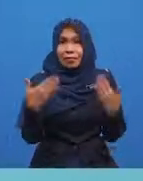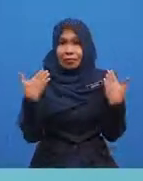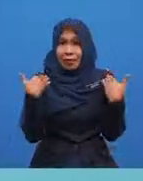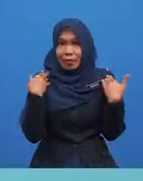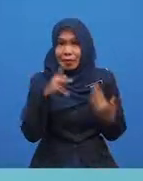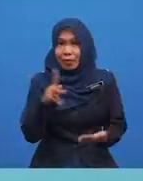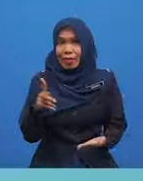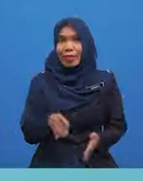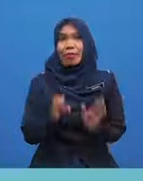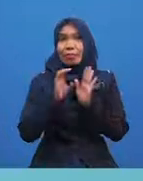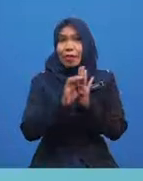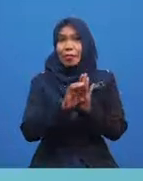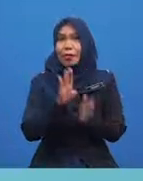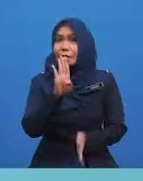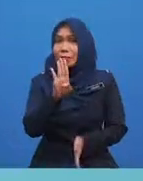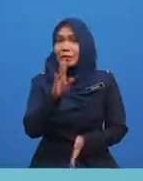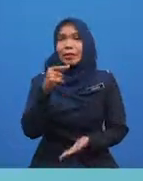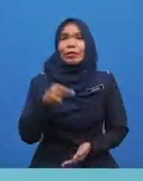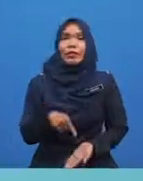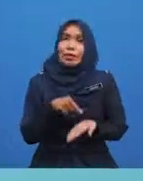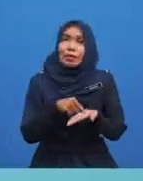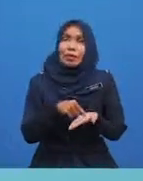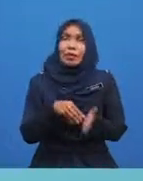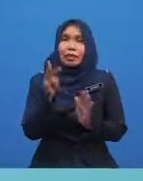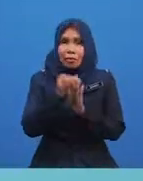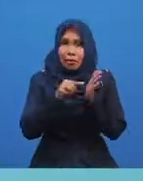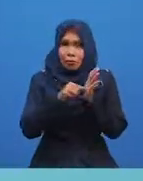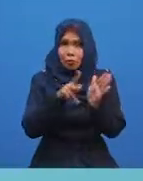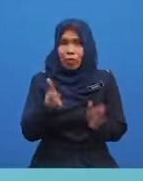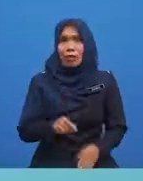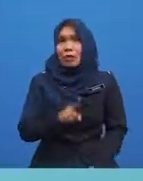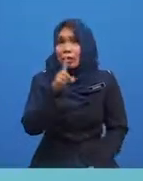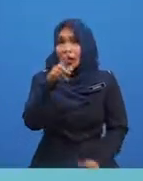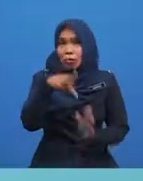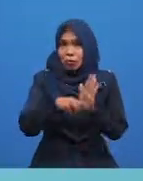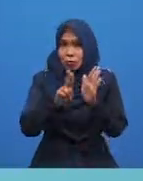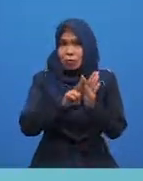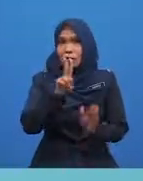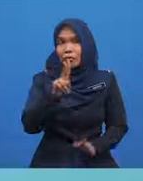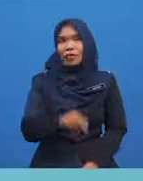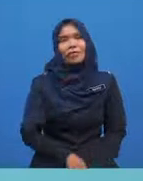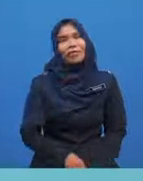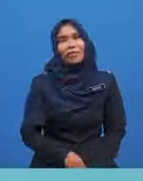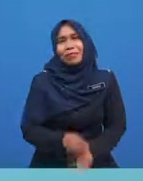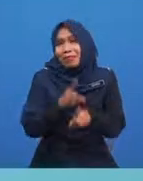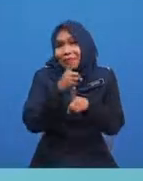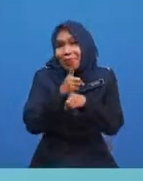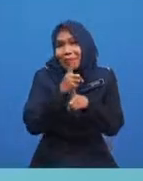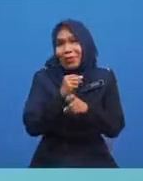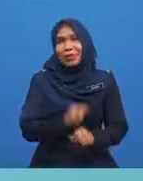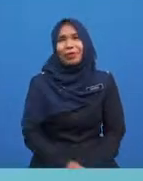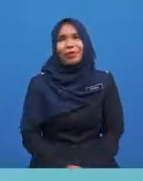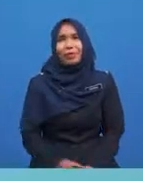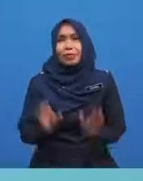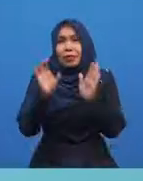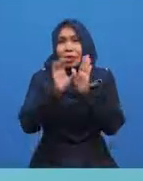Adakah gambar B ini menunjukkan satu per dua? Tepat sekali. Gambar